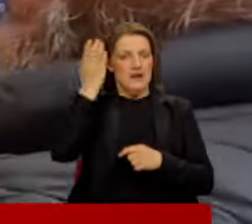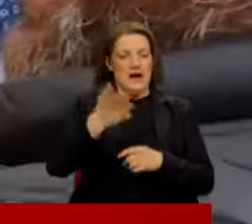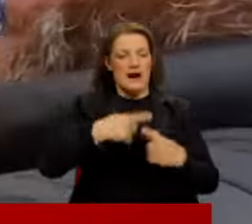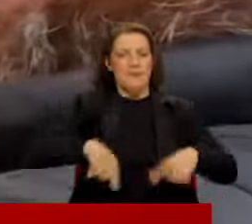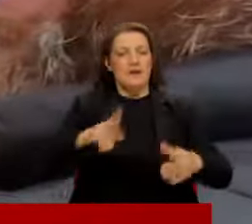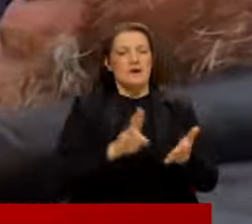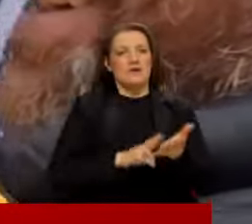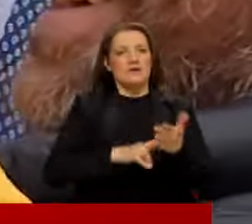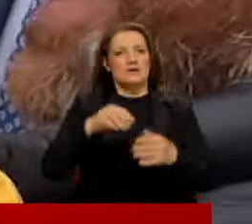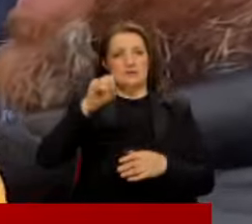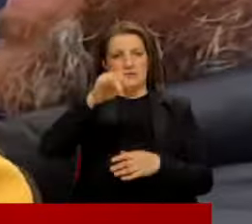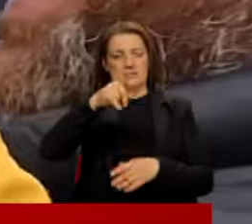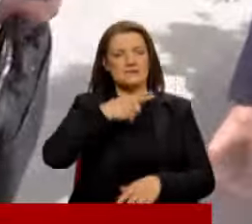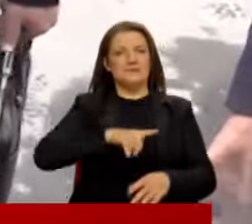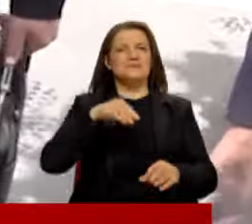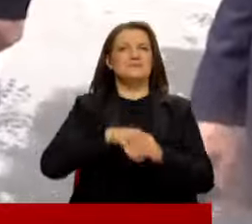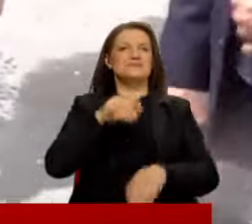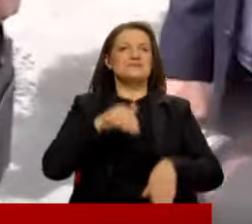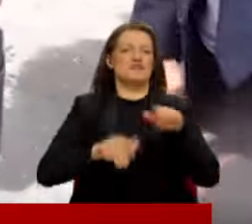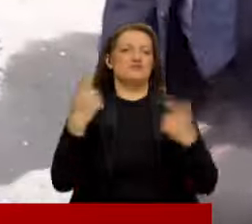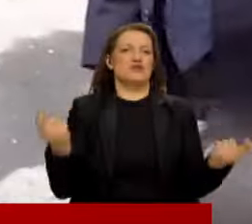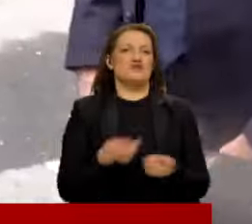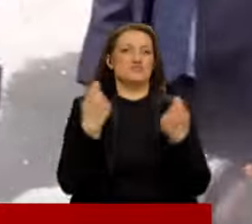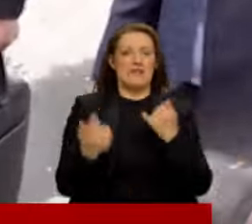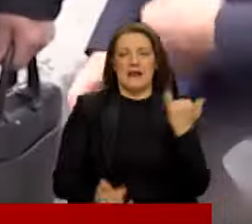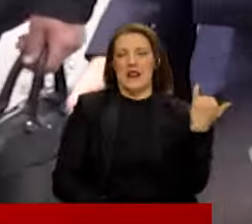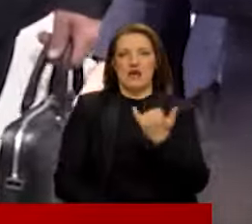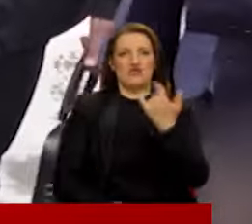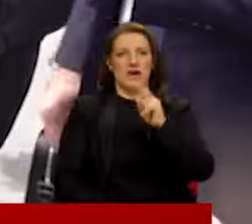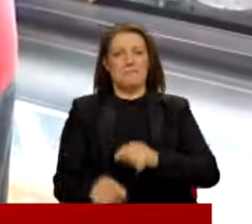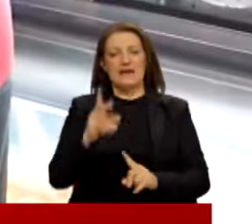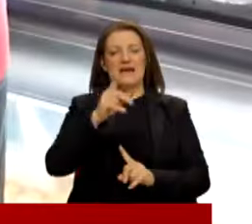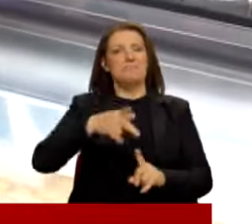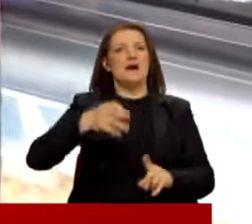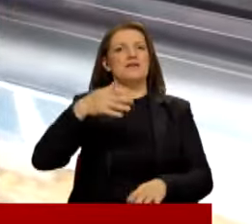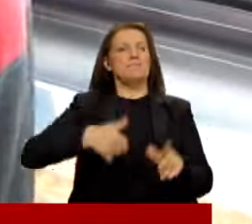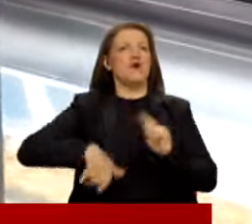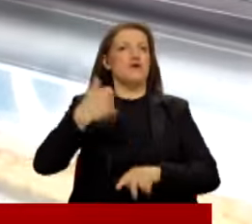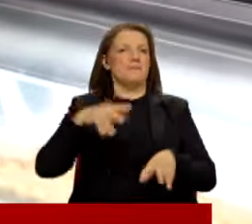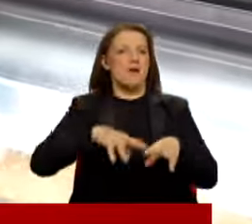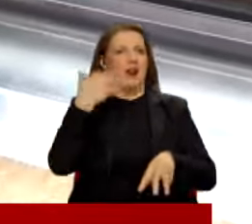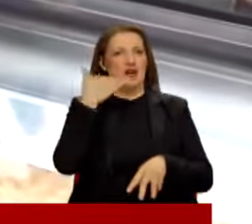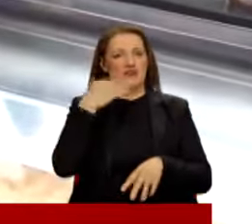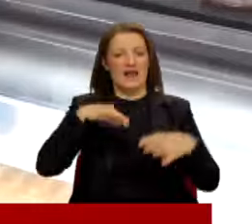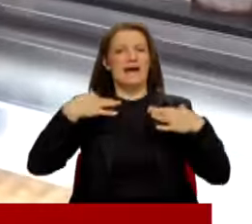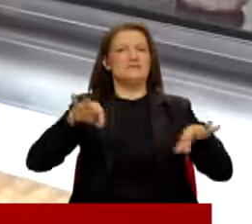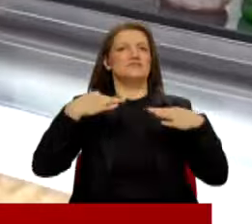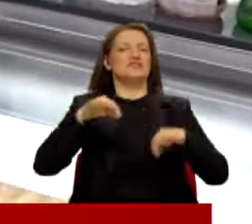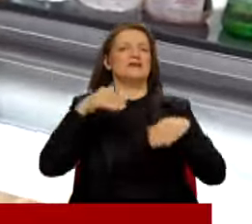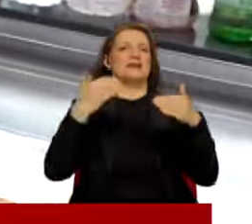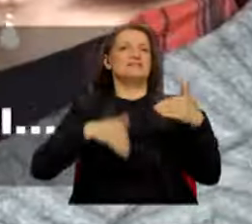kabine üyelerinin AK Partili adaylar için seçim çalışmalarını eleştirdi. İyi Parti lideri Meral Akşener de Eskişehir'de